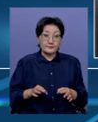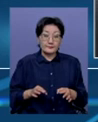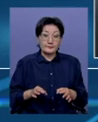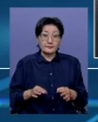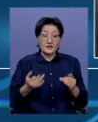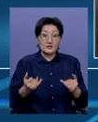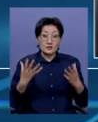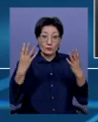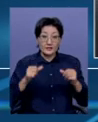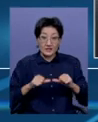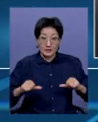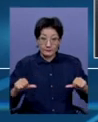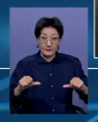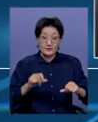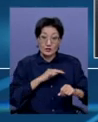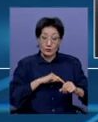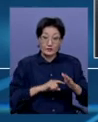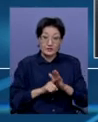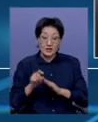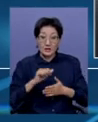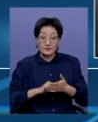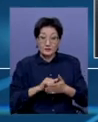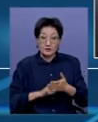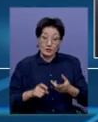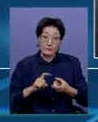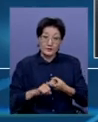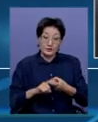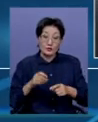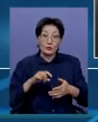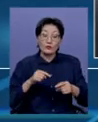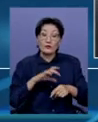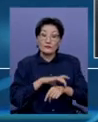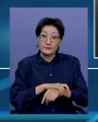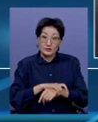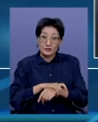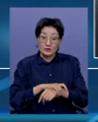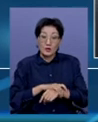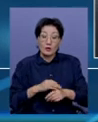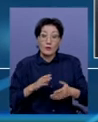На сегодняшний день комиссия работает. Причины, в связи с чем это произошло, уточняется после